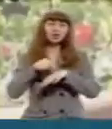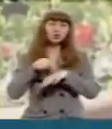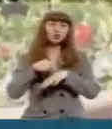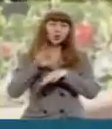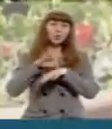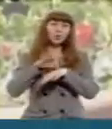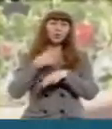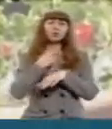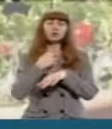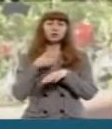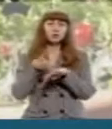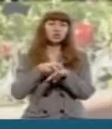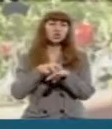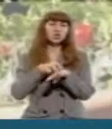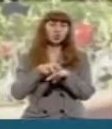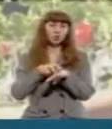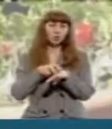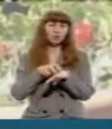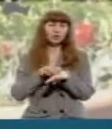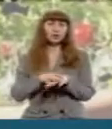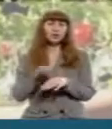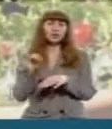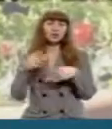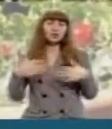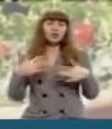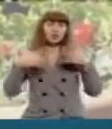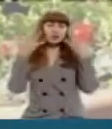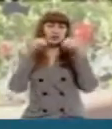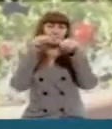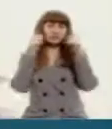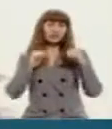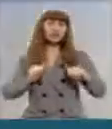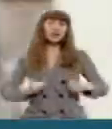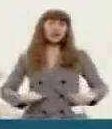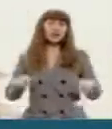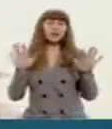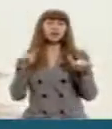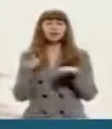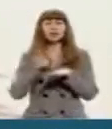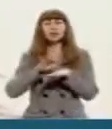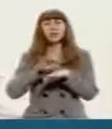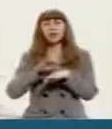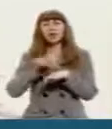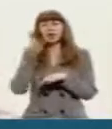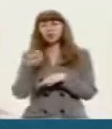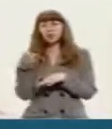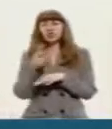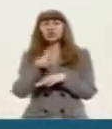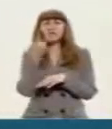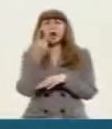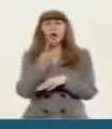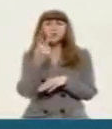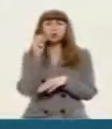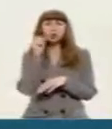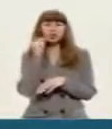қалтырауымен және дене әлсіздігімен тексерілді. Арқалық қаласында 1959 жылы мен 1952 жылы туған 2 ер